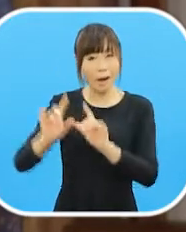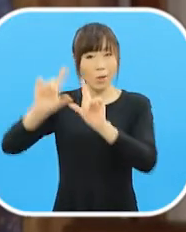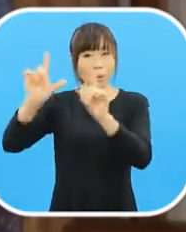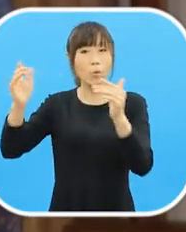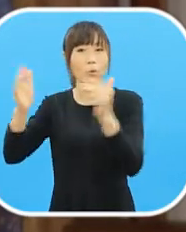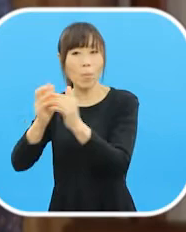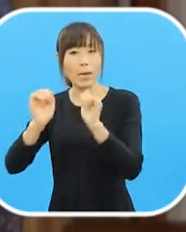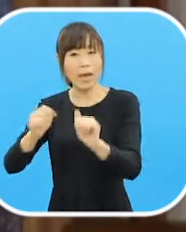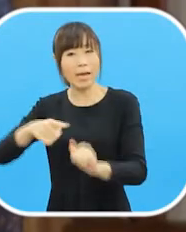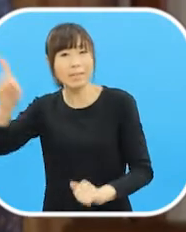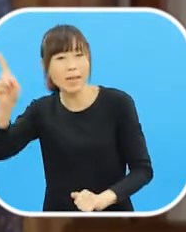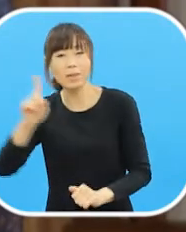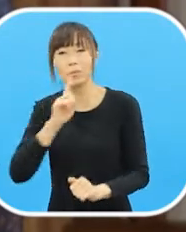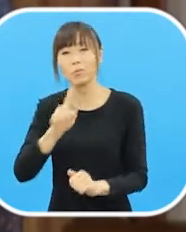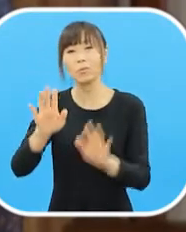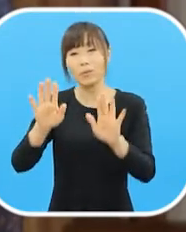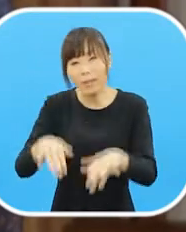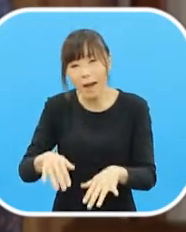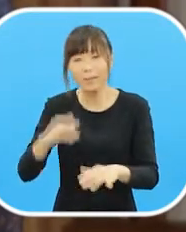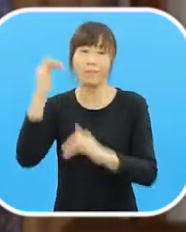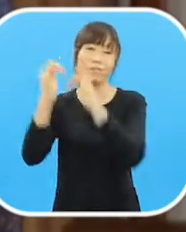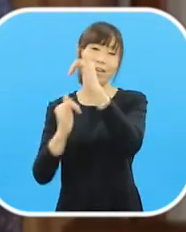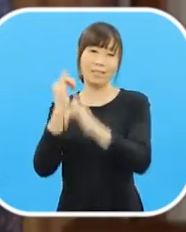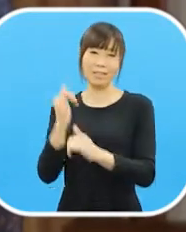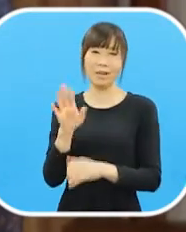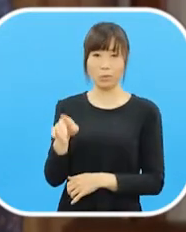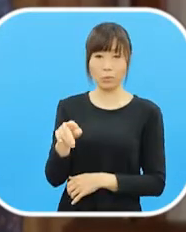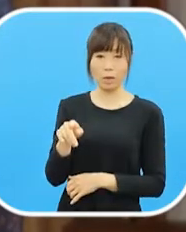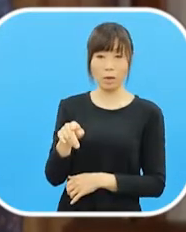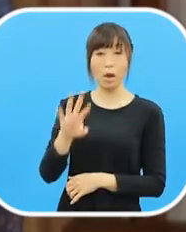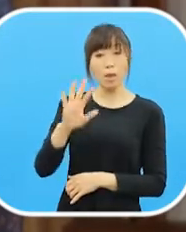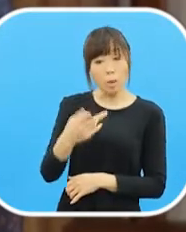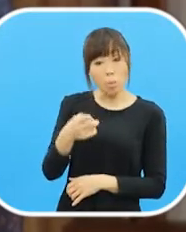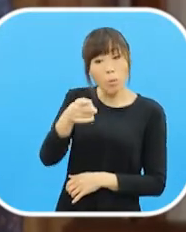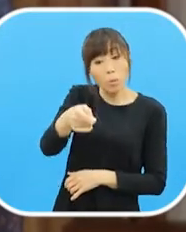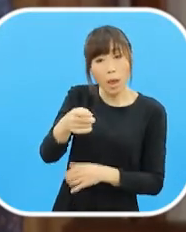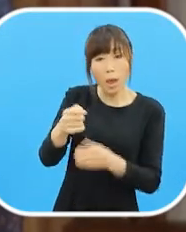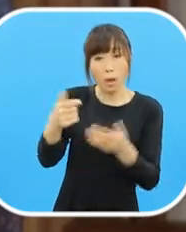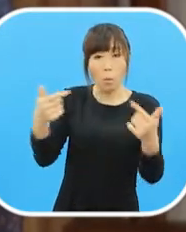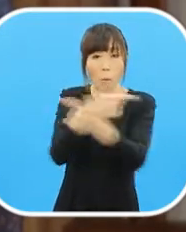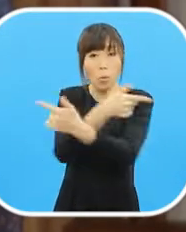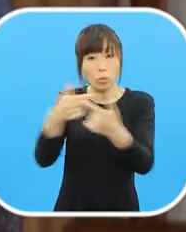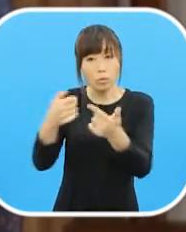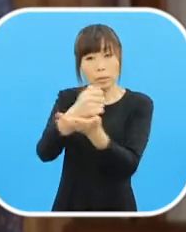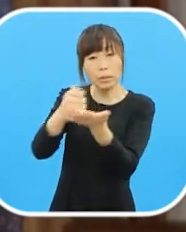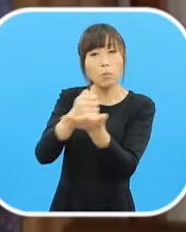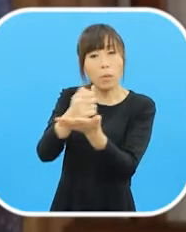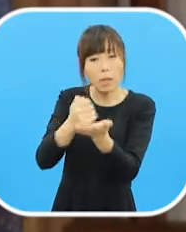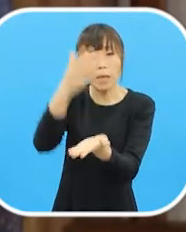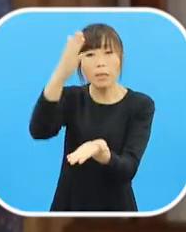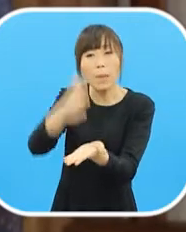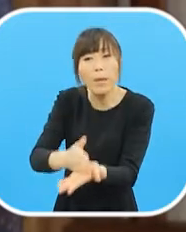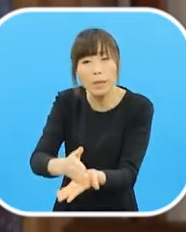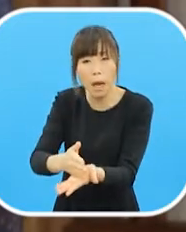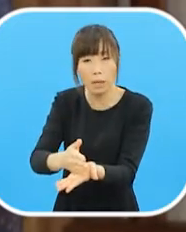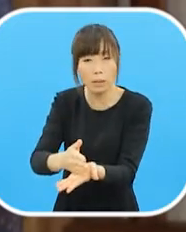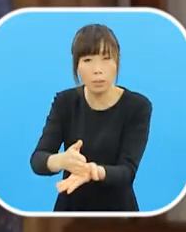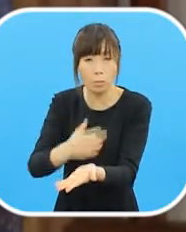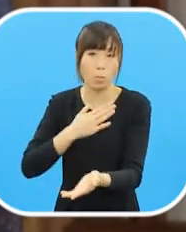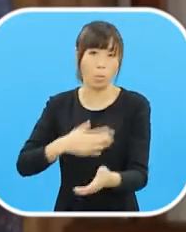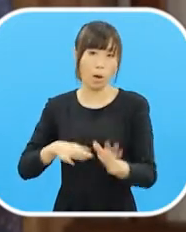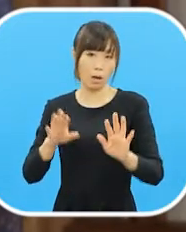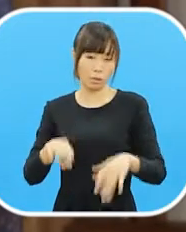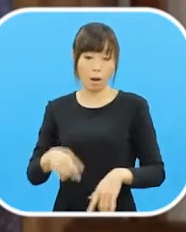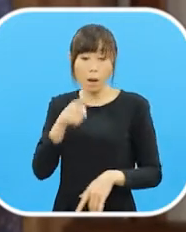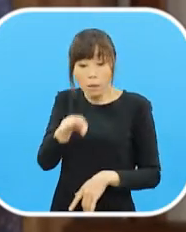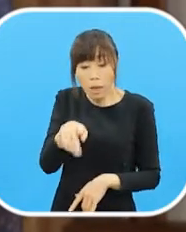それを聞いて感動したら、なんか交通事情がどうたらで、やめたと、どうしてこういう大事なことをやめるんだろうって